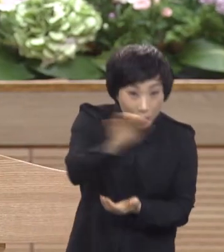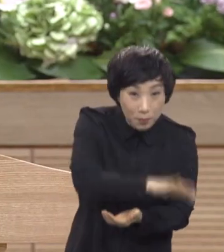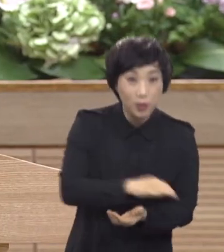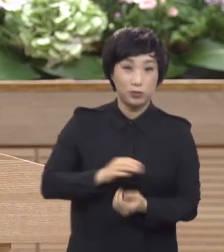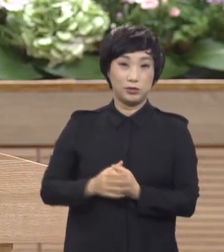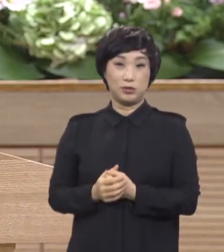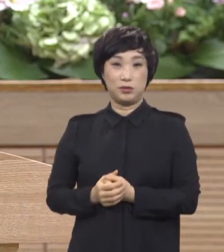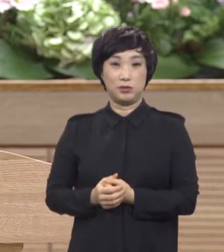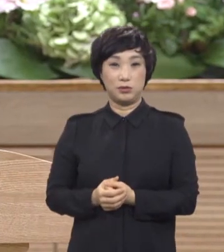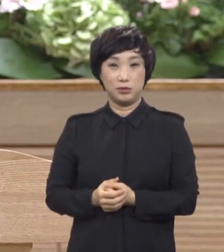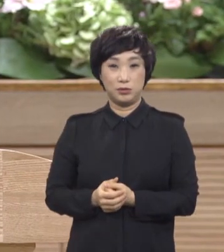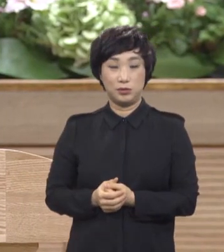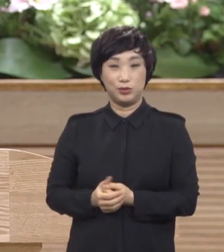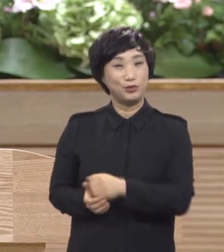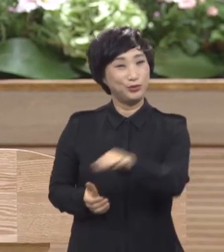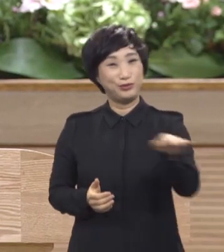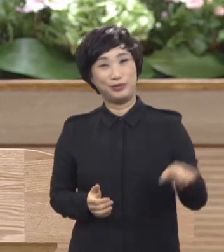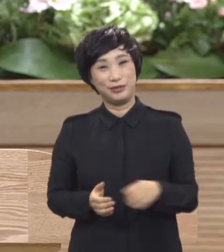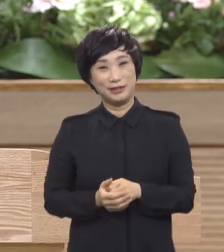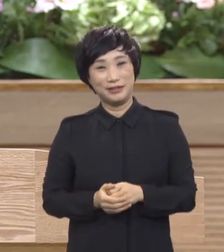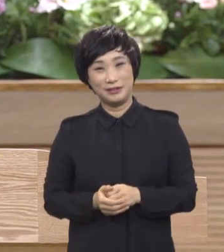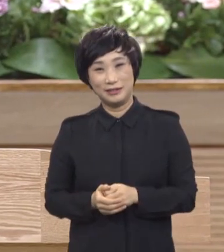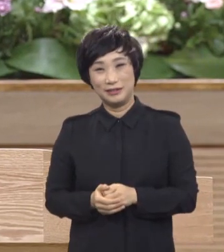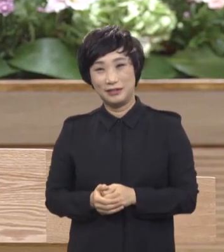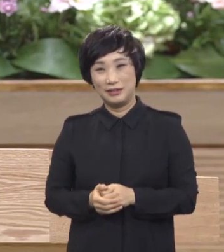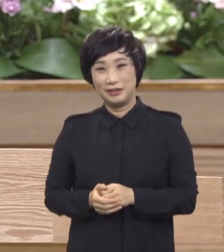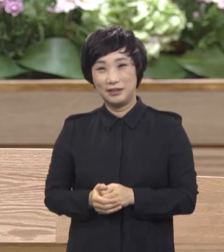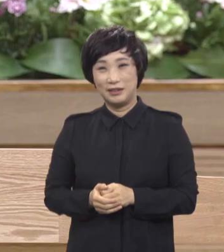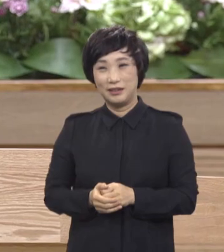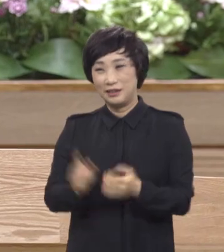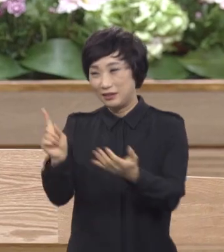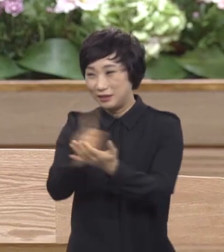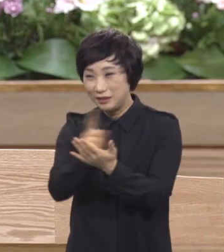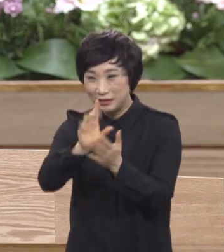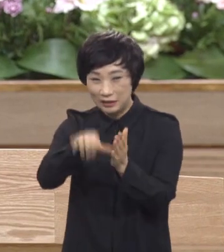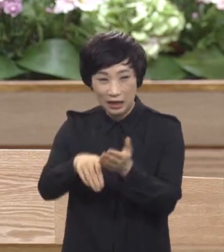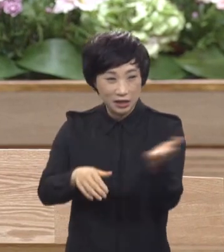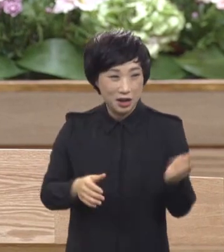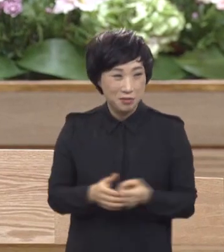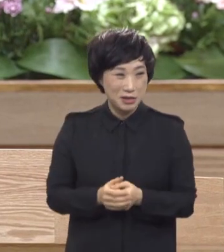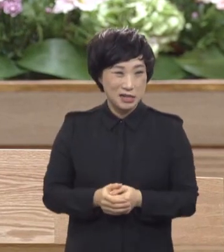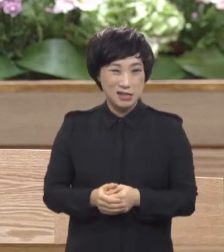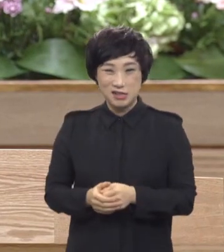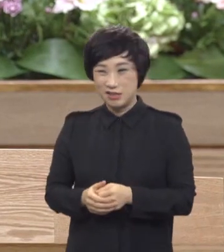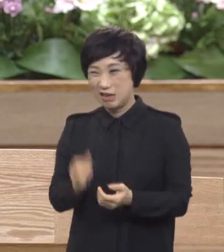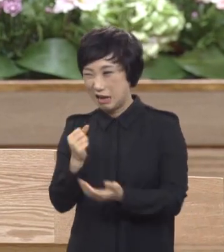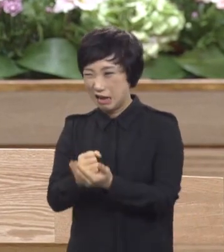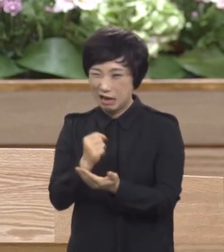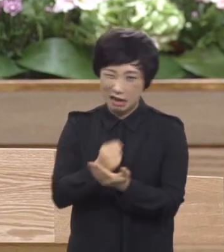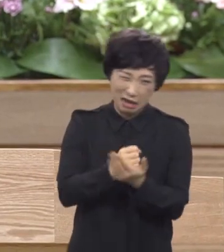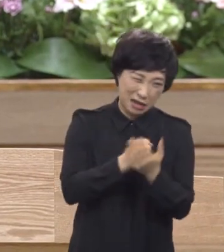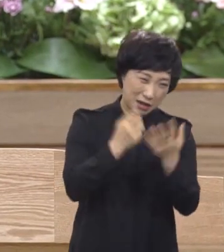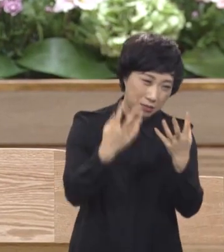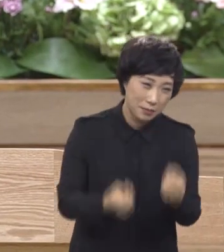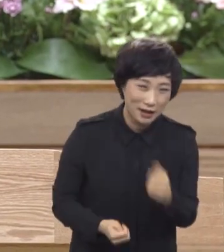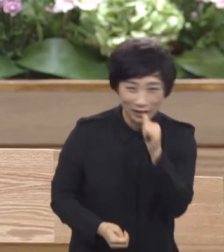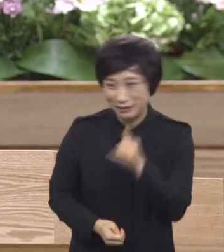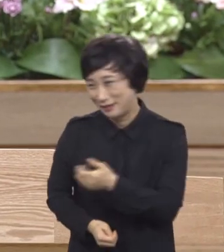근데 우리는 어디를 가든지 낱말 안하면 할 말이 없어